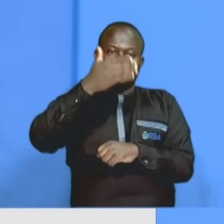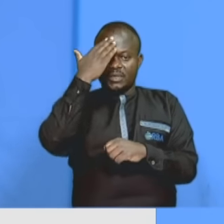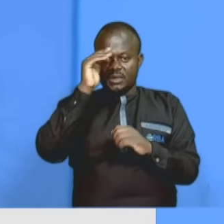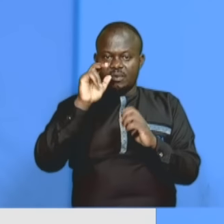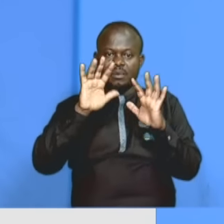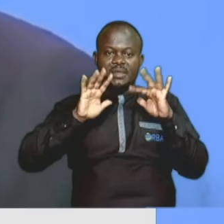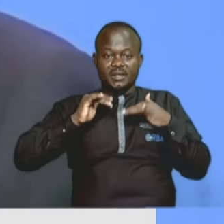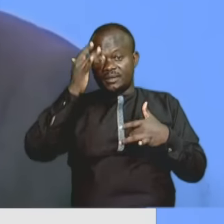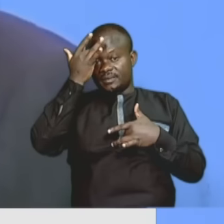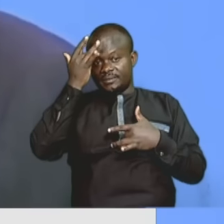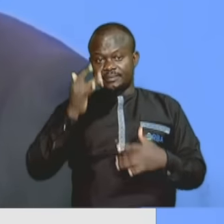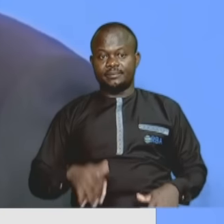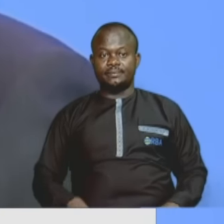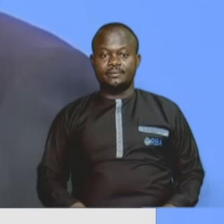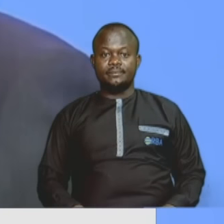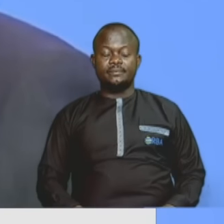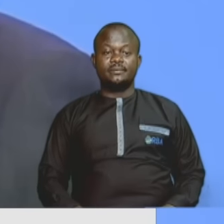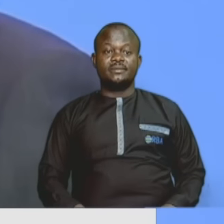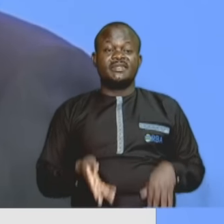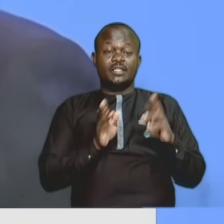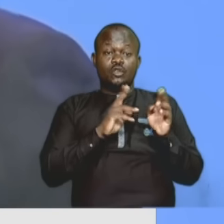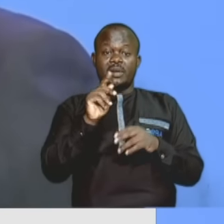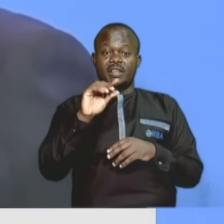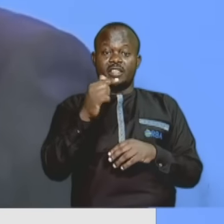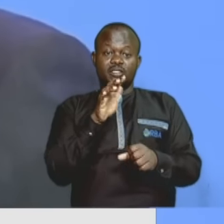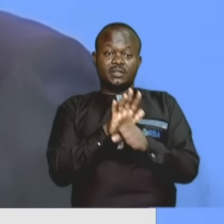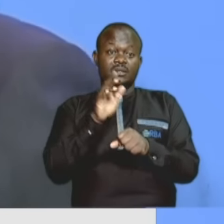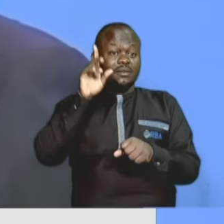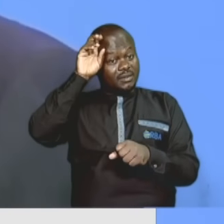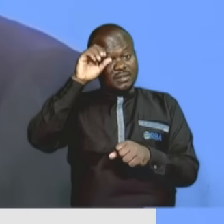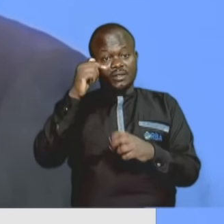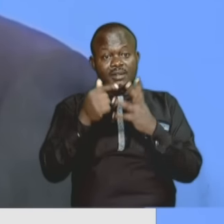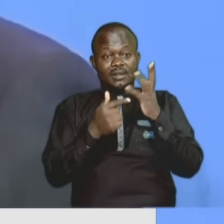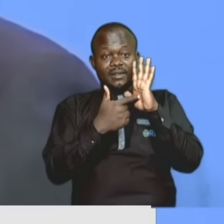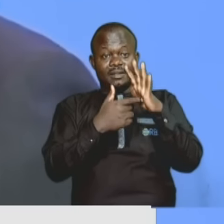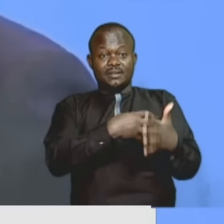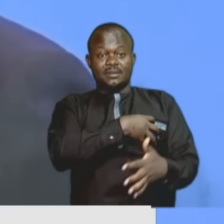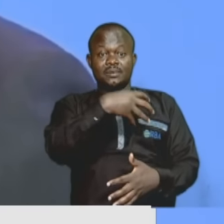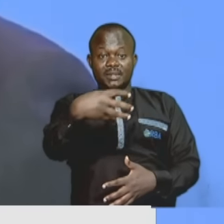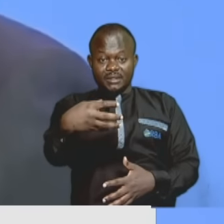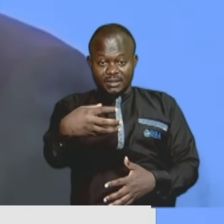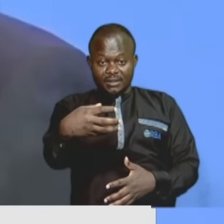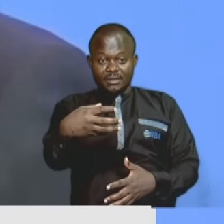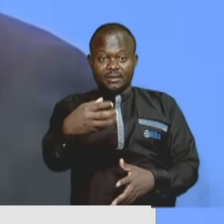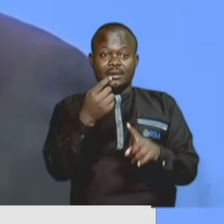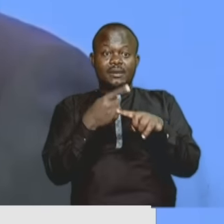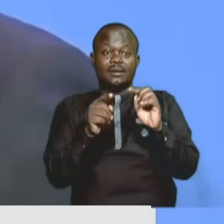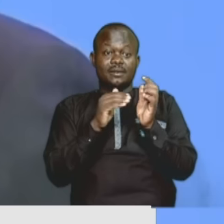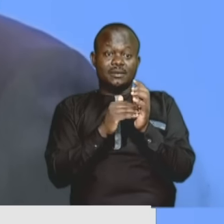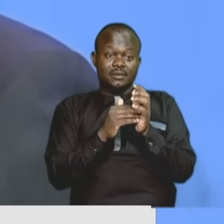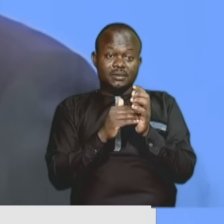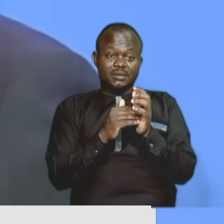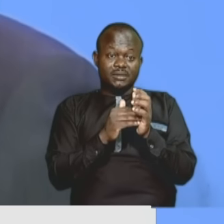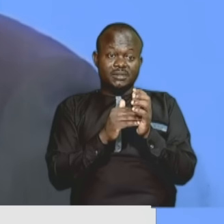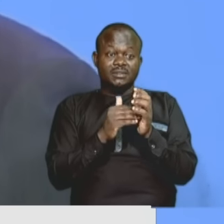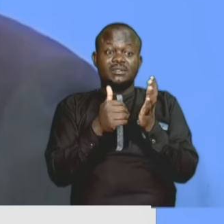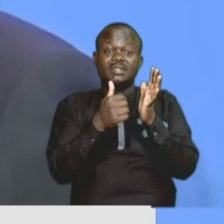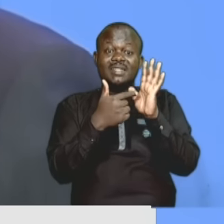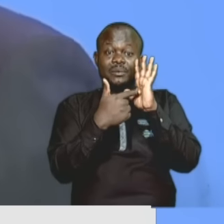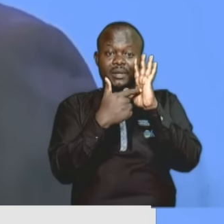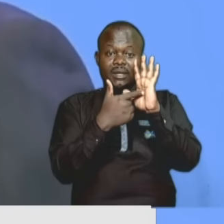ndwara. Buri ibiro byinshi n'umubyibuho harabibeshyaga kera ko ari ikimenyetso cy'ubukire, ariko ubu sigari